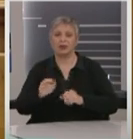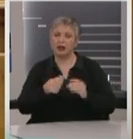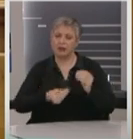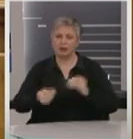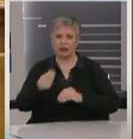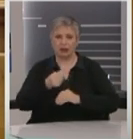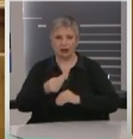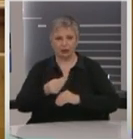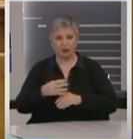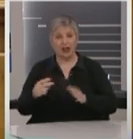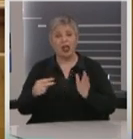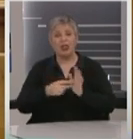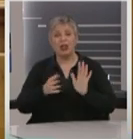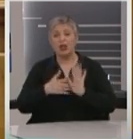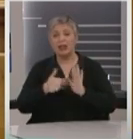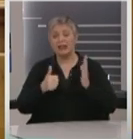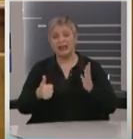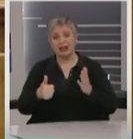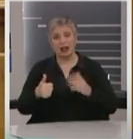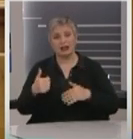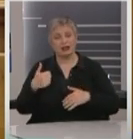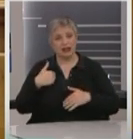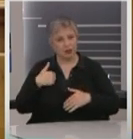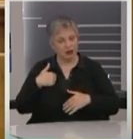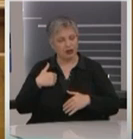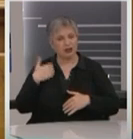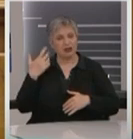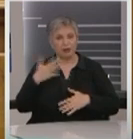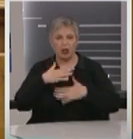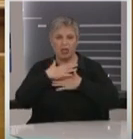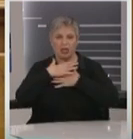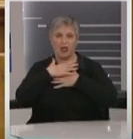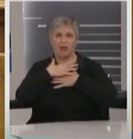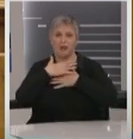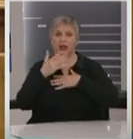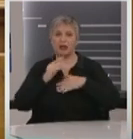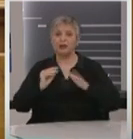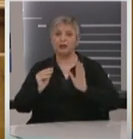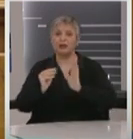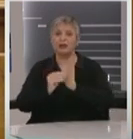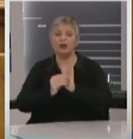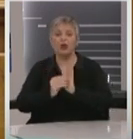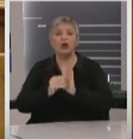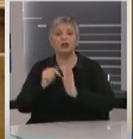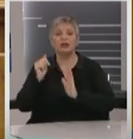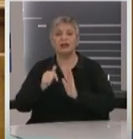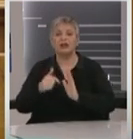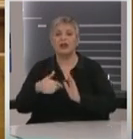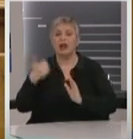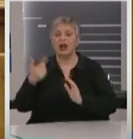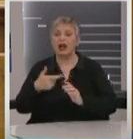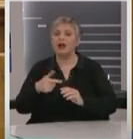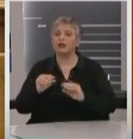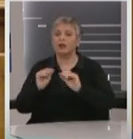με τον προϋπολογισμό του 2016, εμείς παρά τις ασφιχτικές συνθήκες, σταματήσαμε τη συνεχή μείωση των